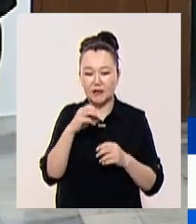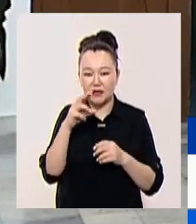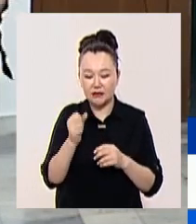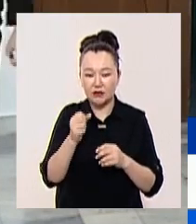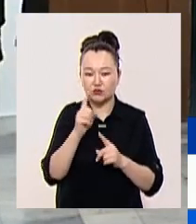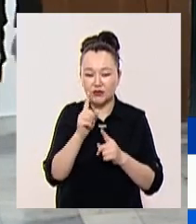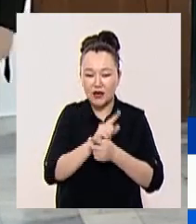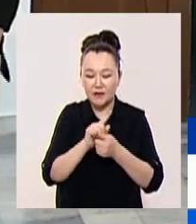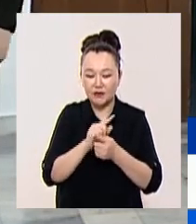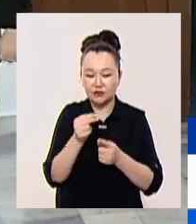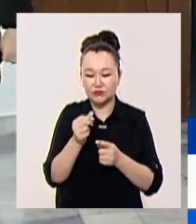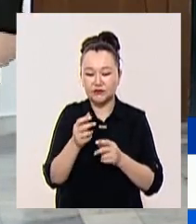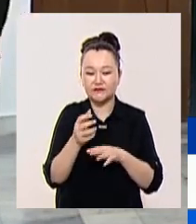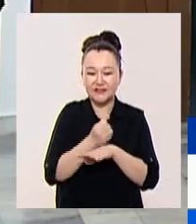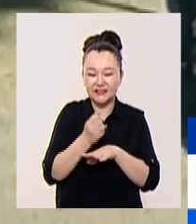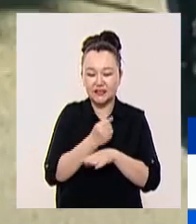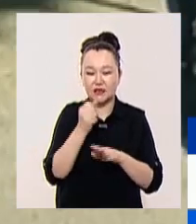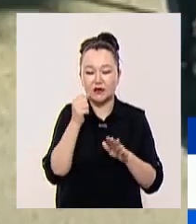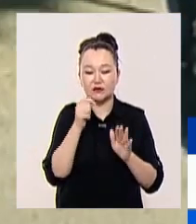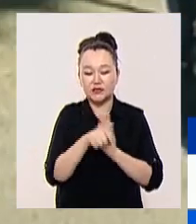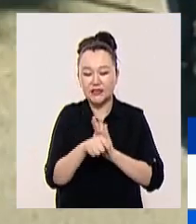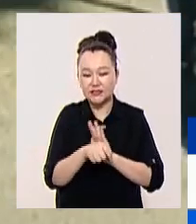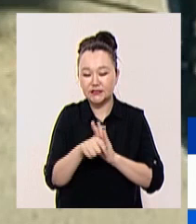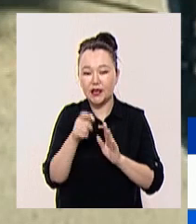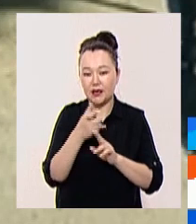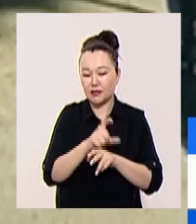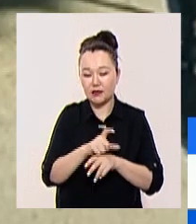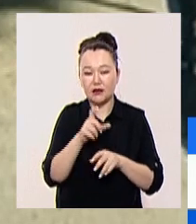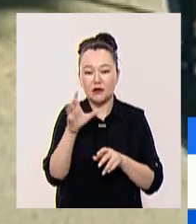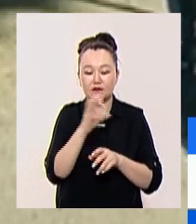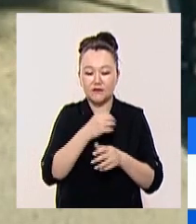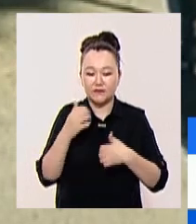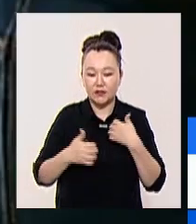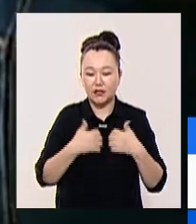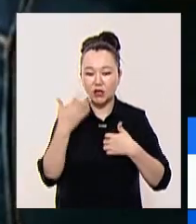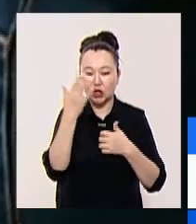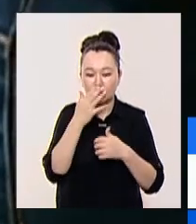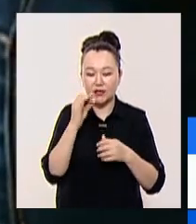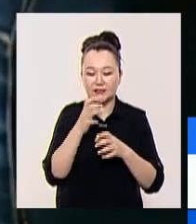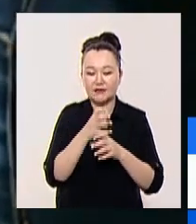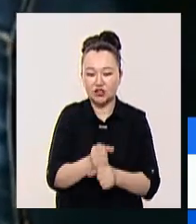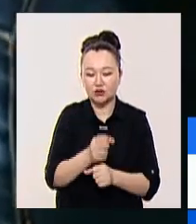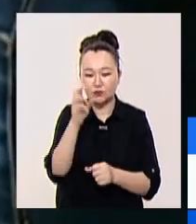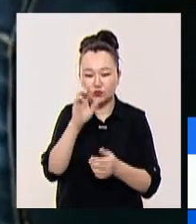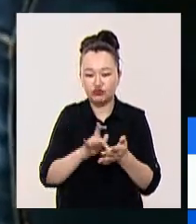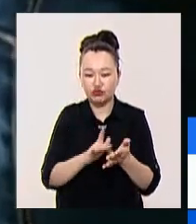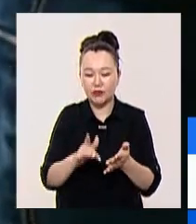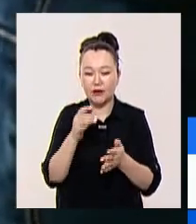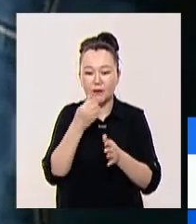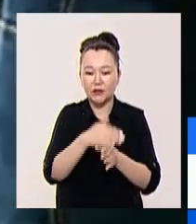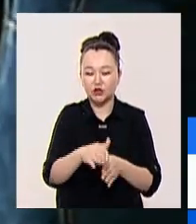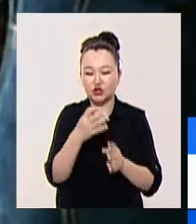что-то обналичить, что-то занести. Тревожит кинематографистов и сокращение бюджета. В этом году планировали